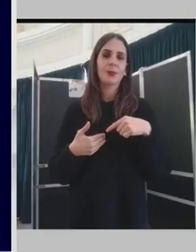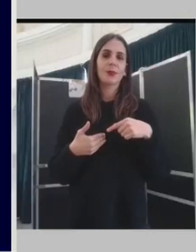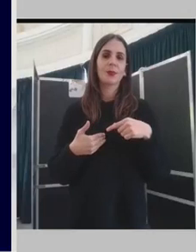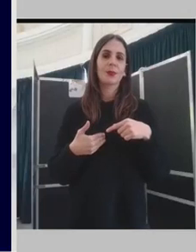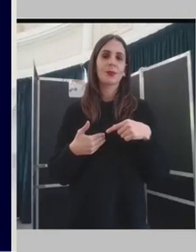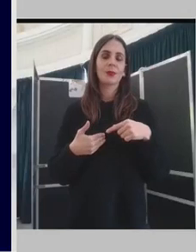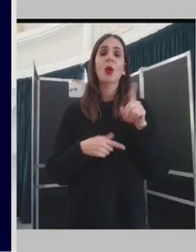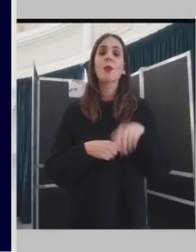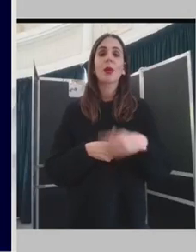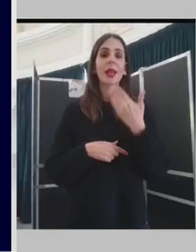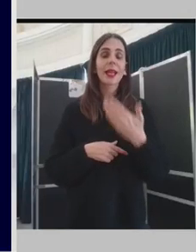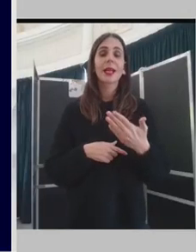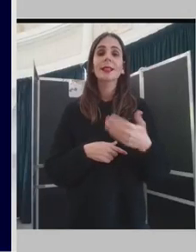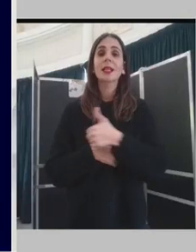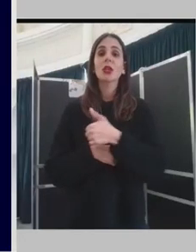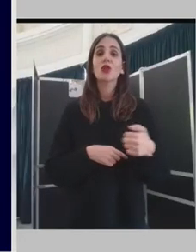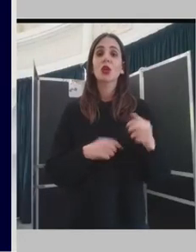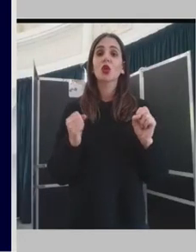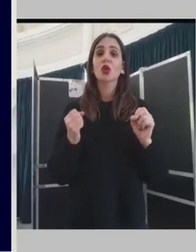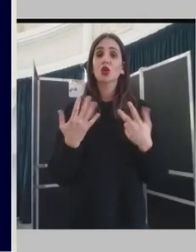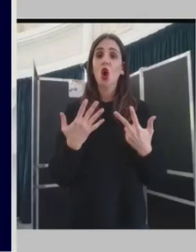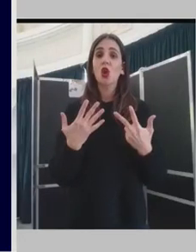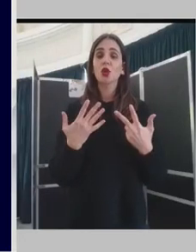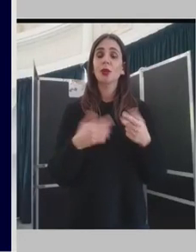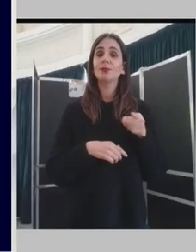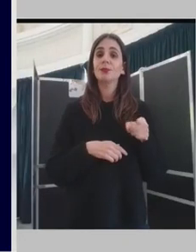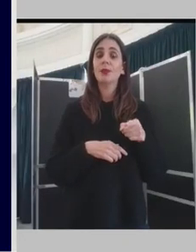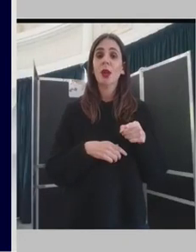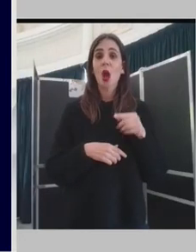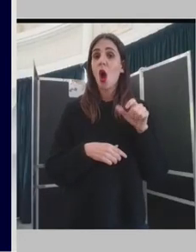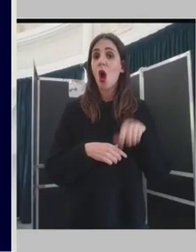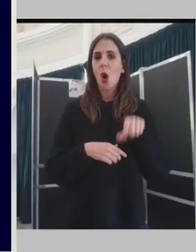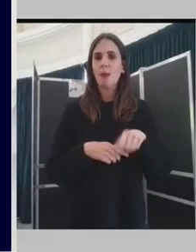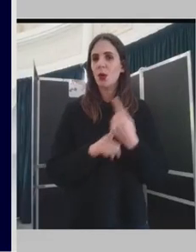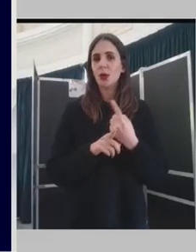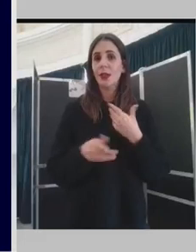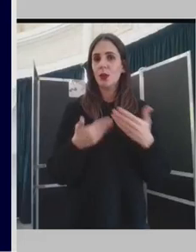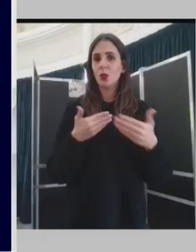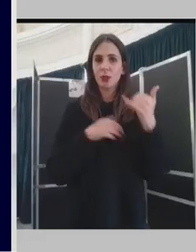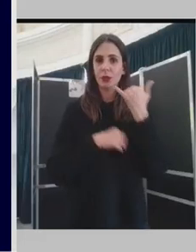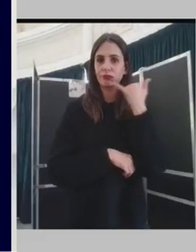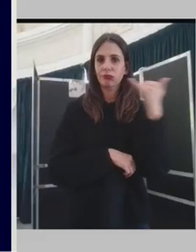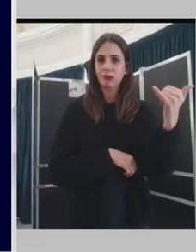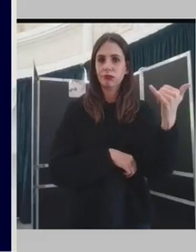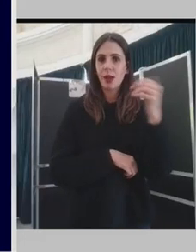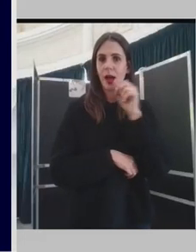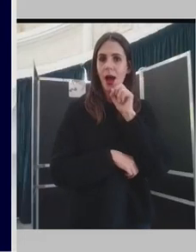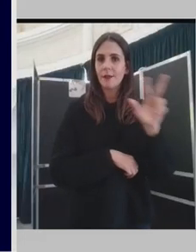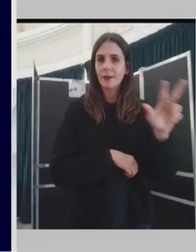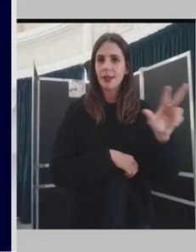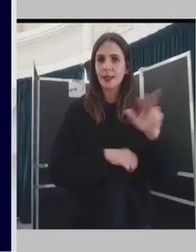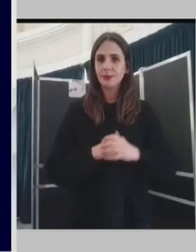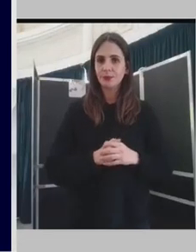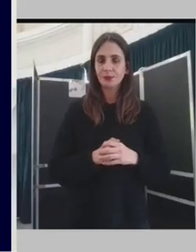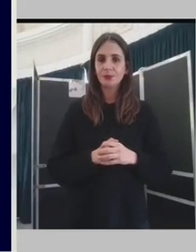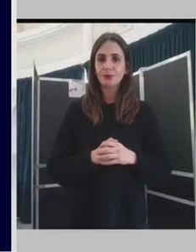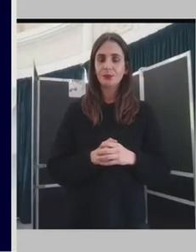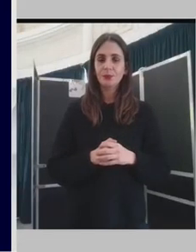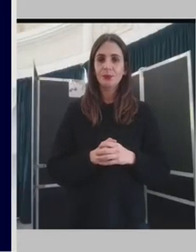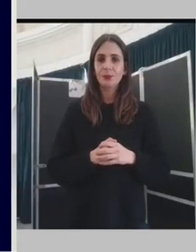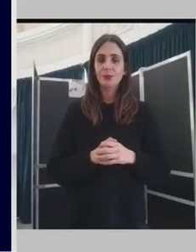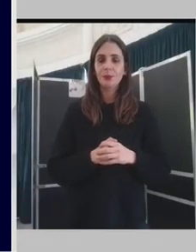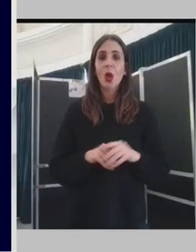al 118 che è obbligatorio chiamare in tutti i casi. E quindi da quel momento in poi la possibilità